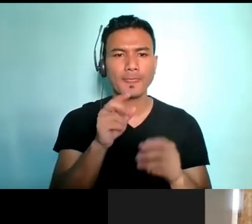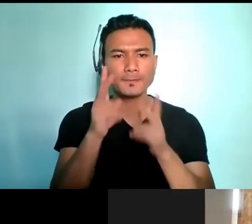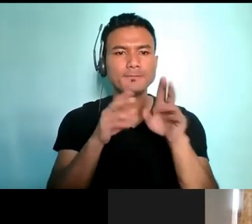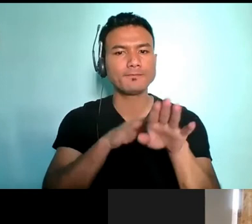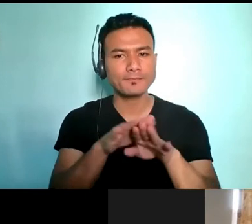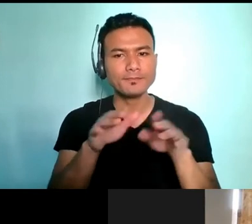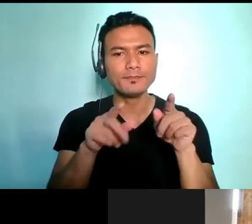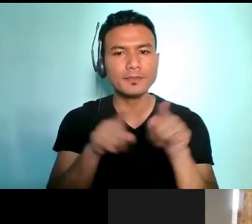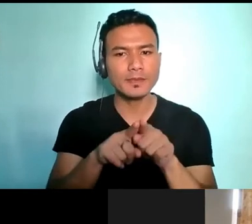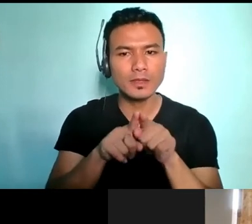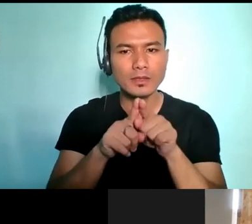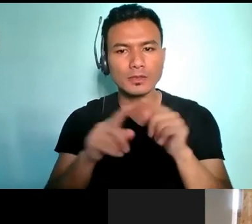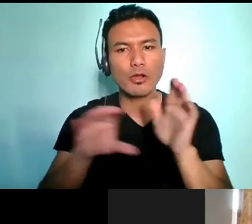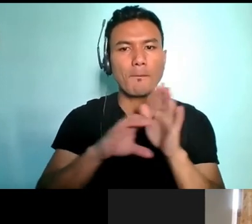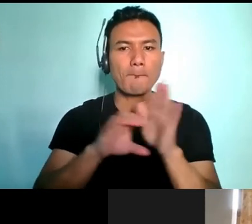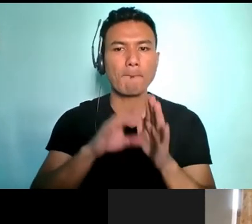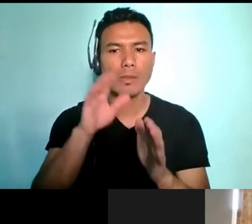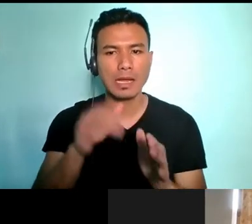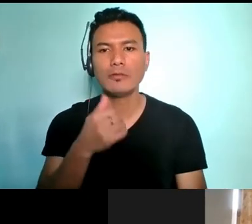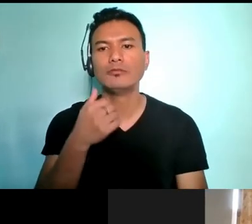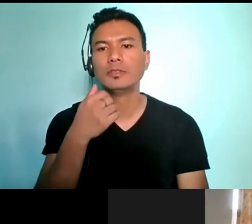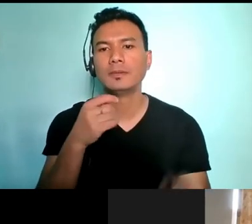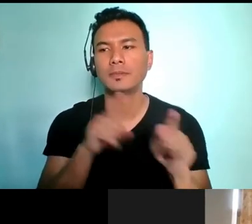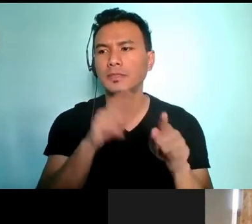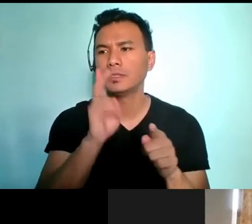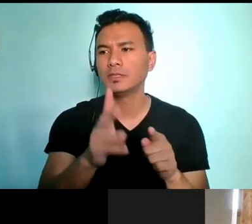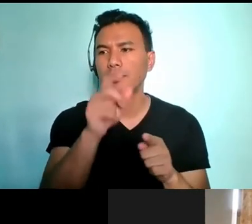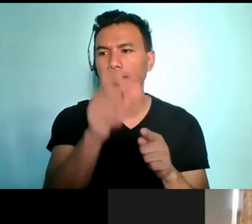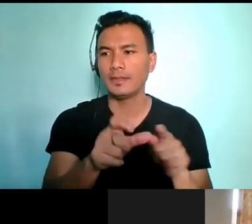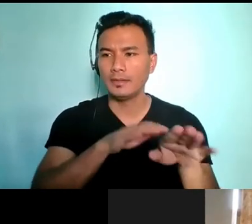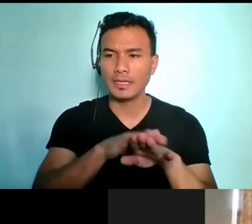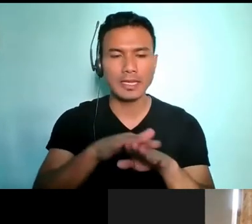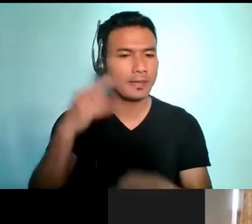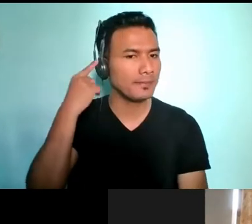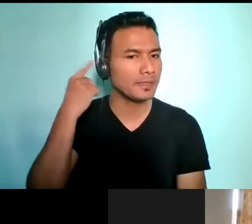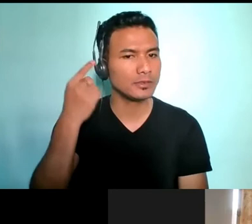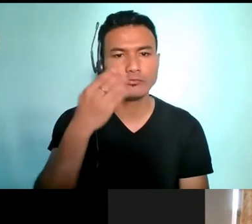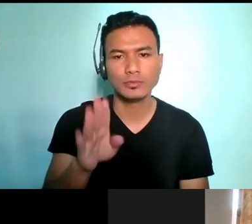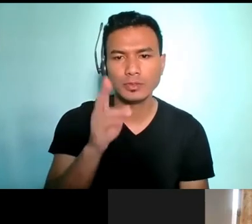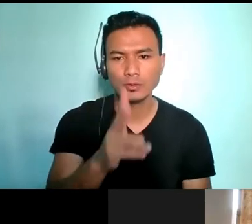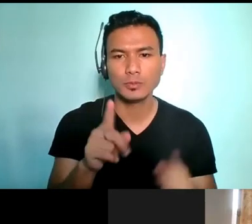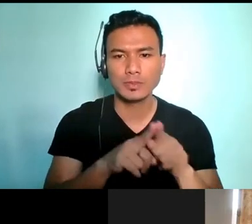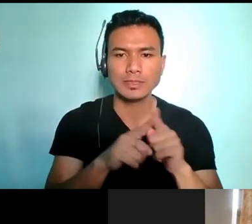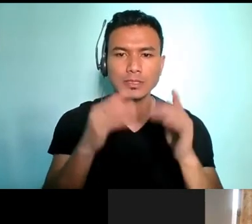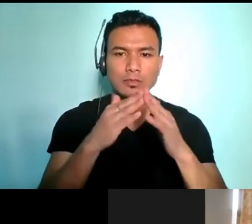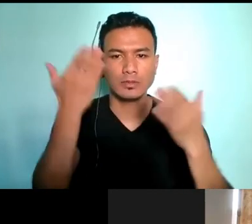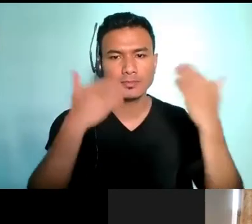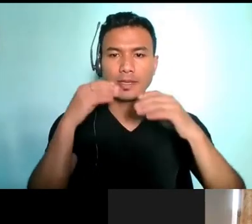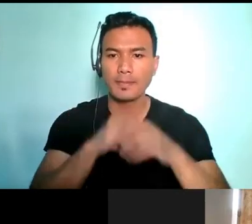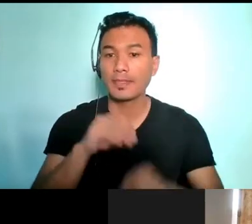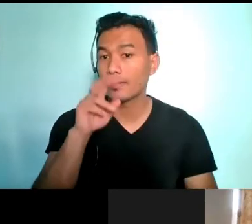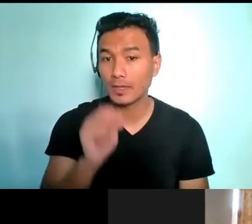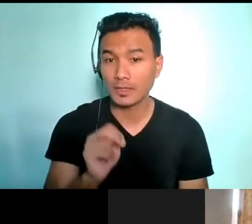ट्रिटमेन्टहरू, यस्तो खालको कमेन्टहरू आउँदा आउँदै त्यो व्यक्तिहरूलाई यति धेरै प्रेसर हुन्छ कि यो पनि डोमेस्टिक भाइलेन्सभित्र पर्छ,